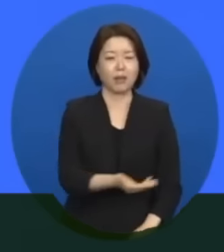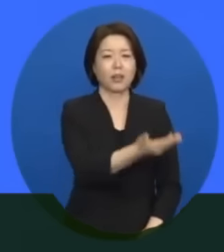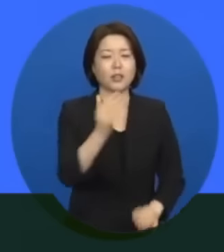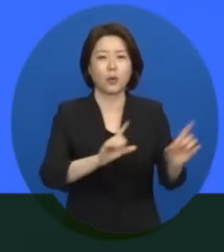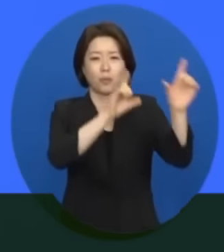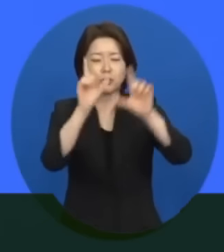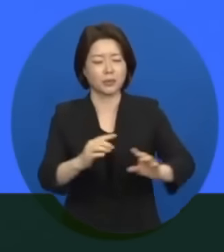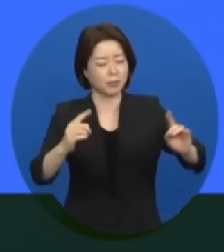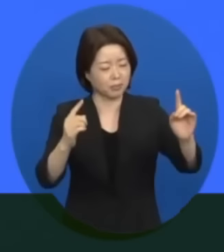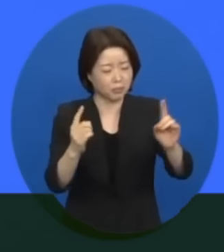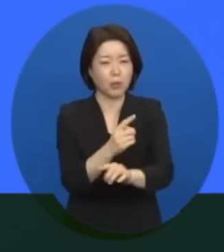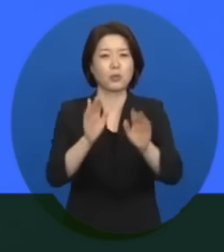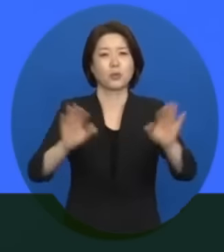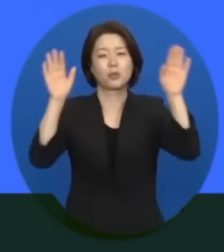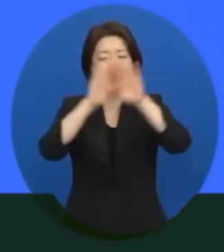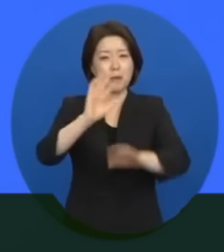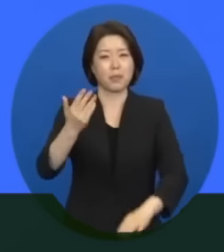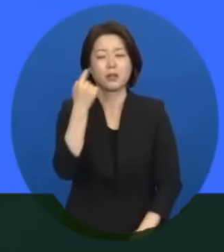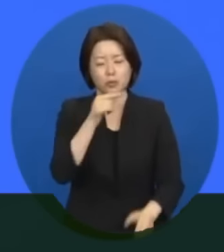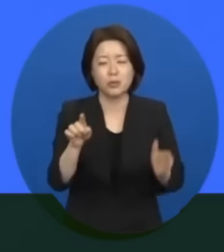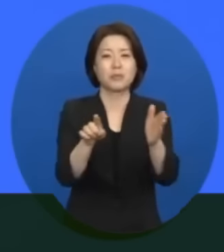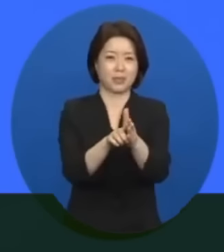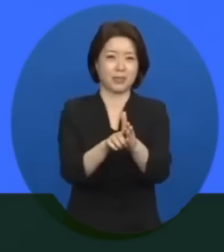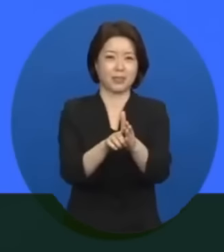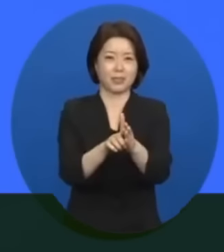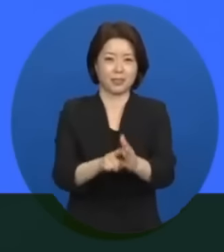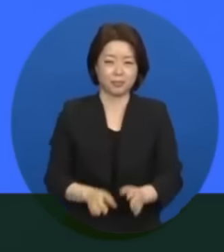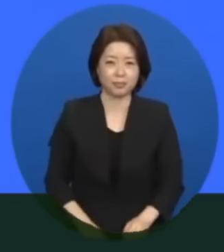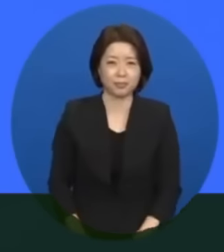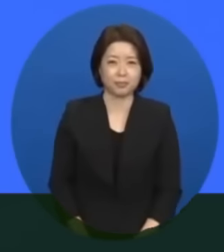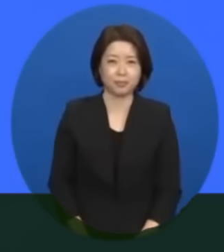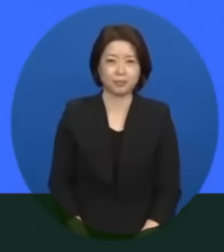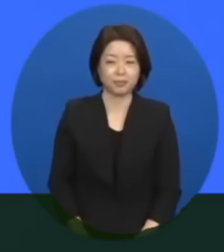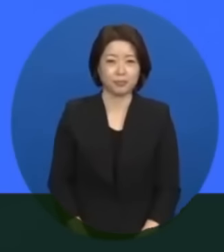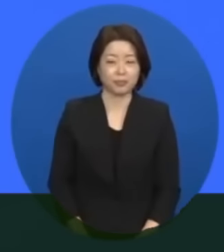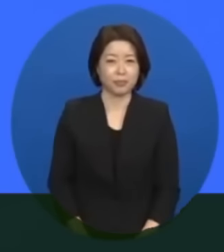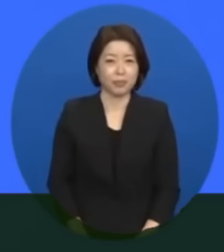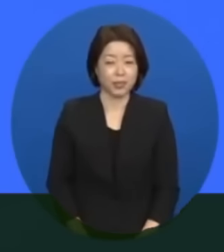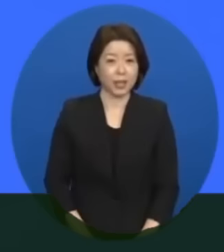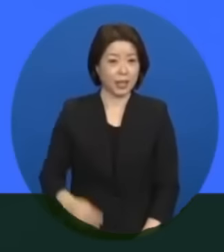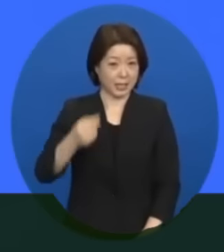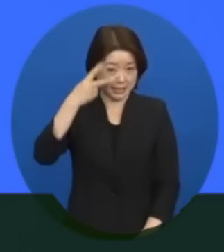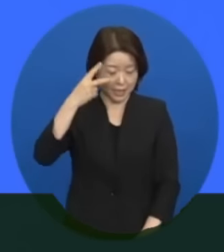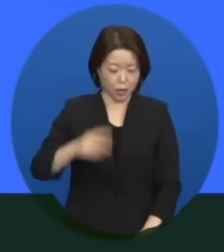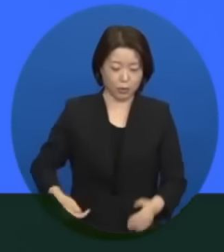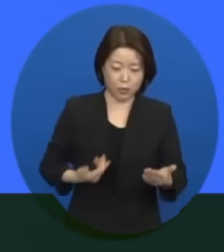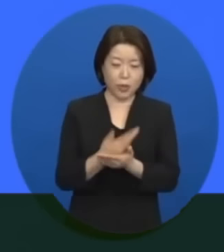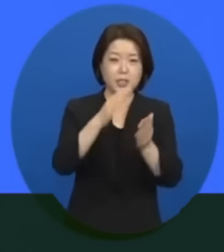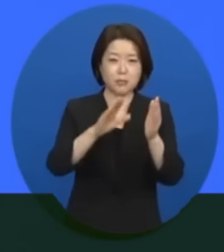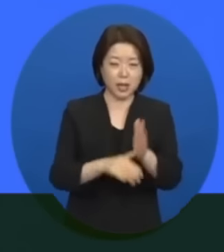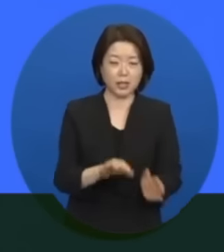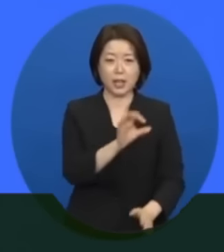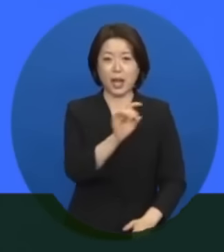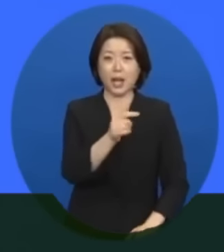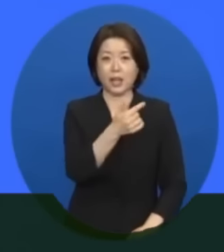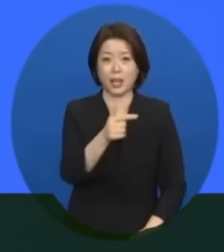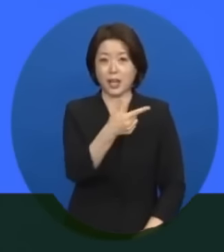바꾸는이 저녁이 될 줄로 믿습니다 아멘 자 사울은 심하면서 아나를 통해서 안수를 받고